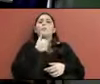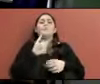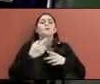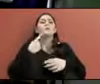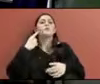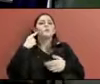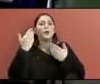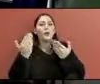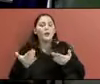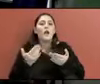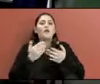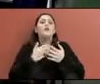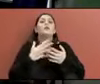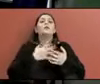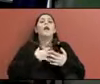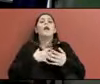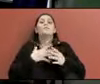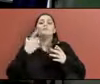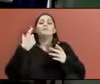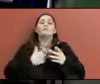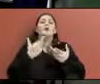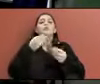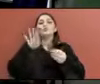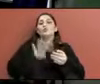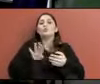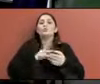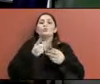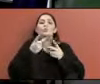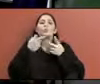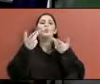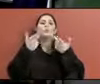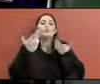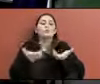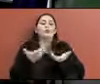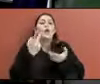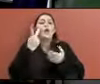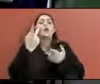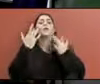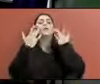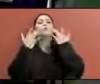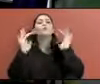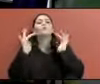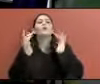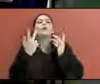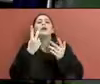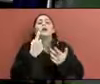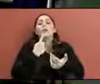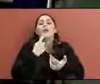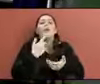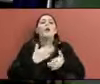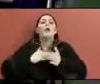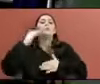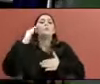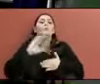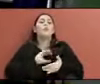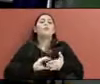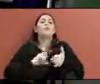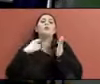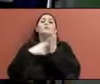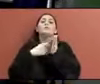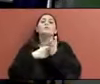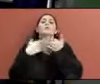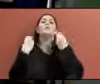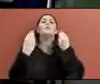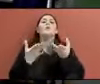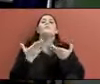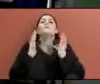olup kendinin normal olması, iki dil, iki kültürle büyüyen çocuklara KODA adı veriliyor. Anne